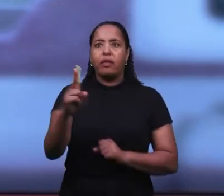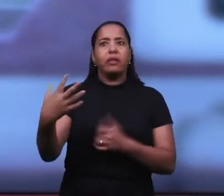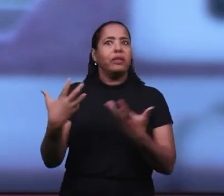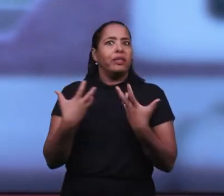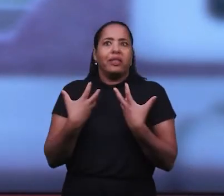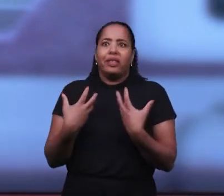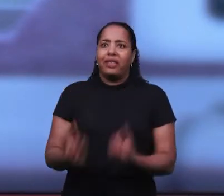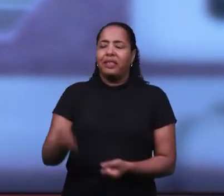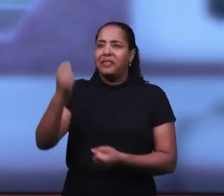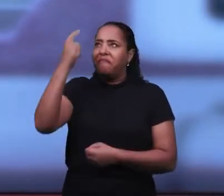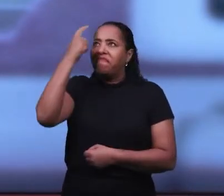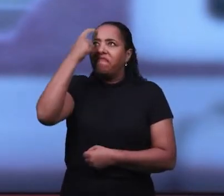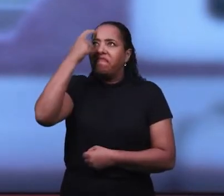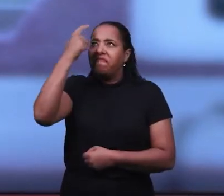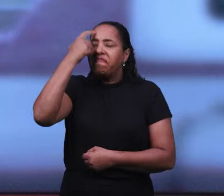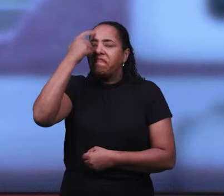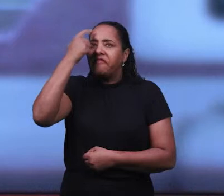saine,